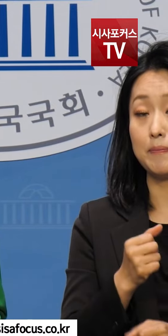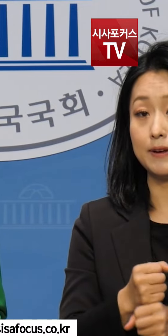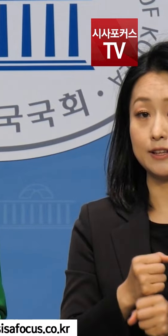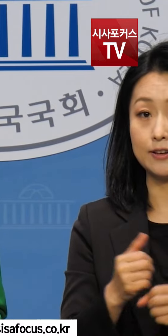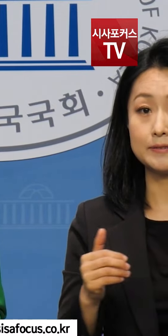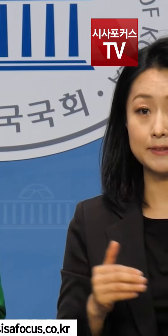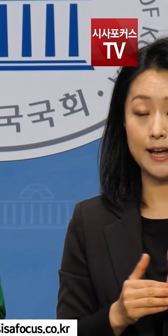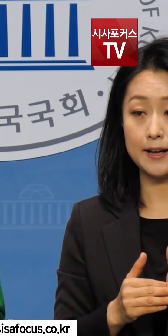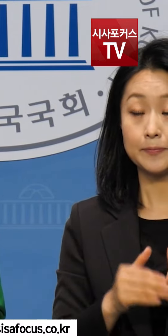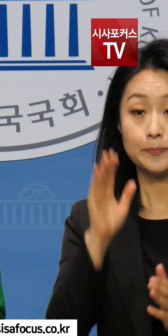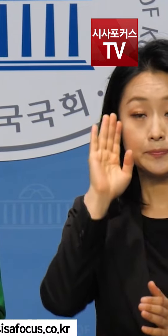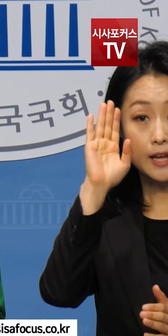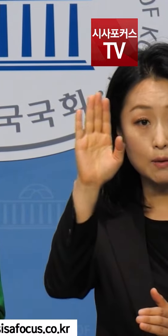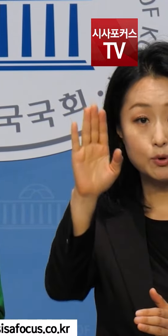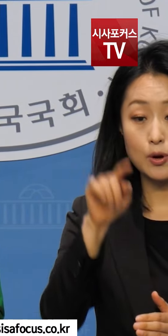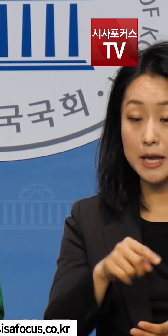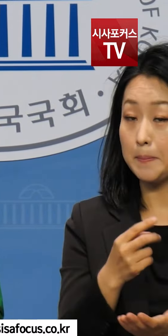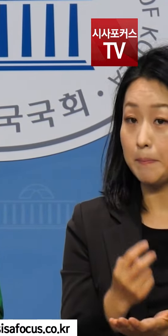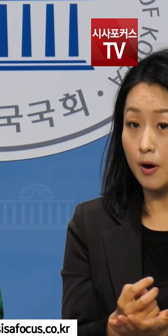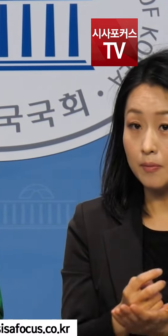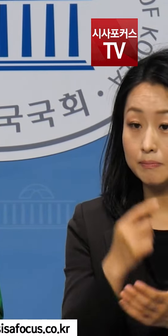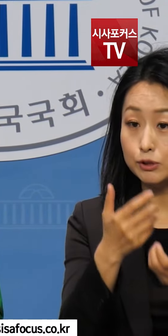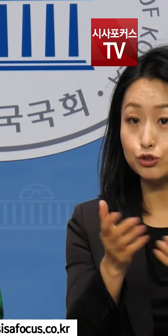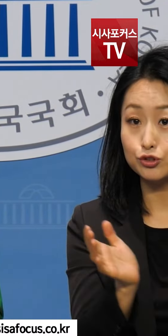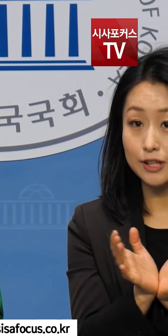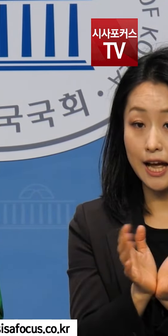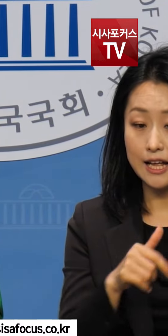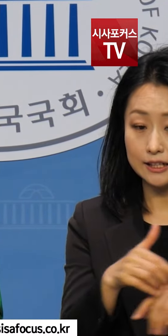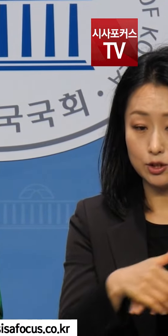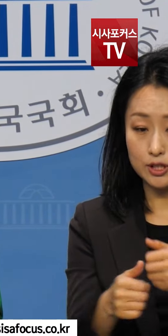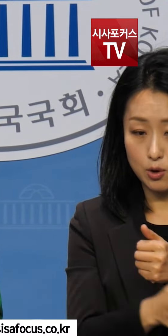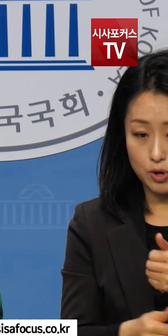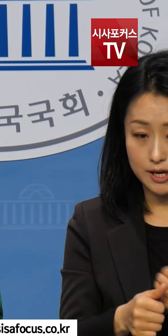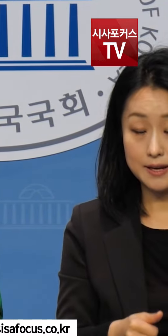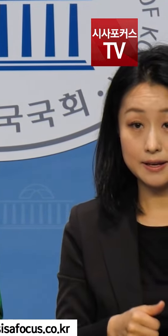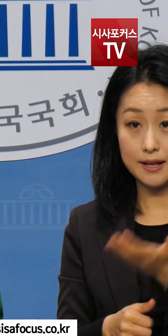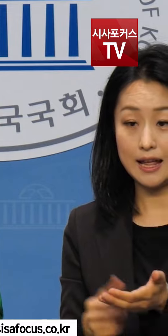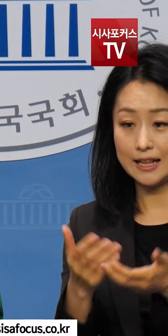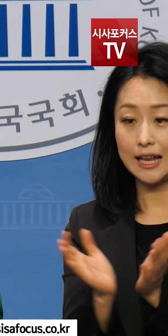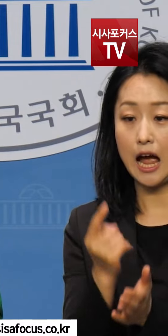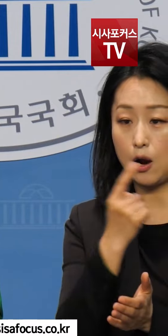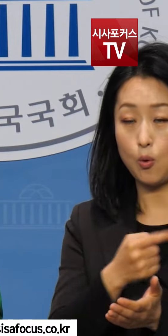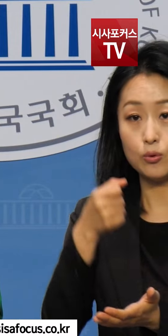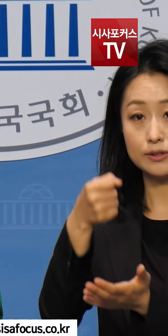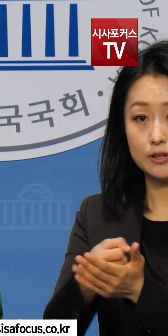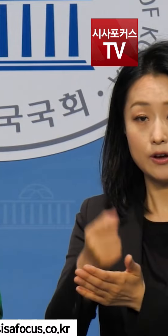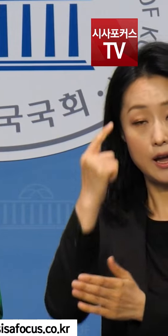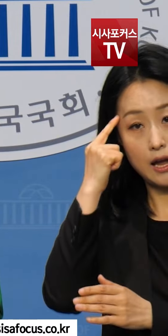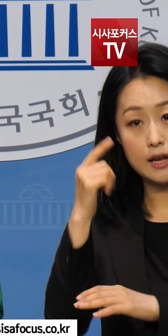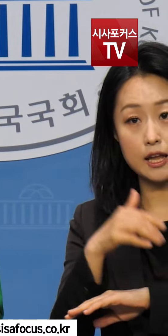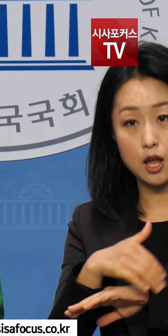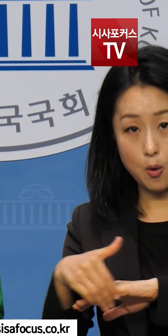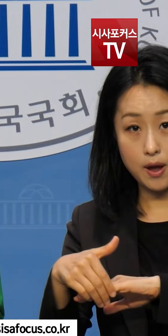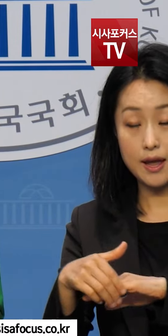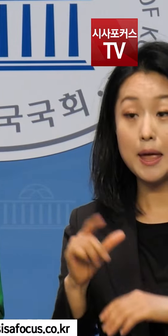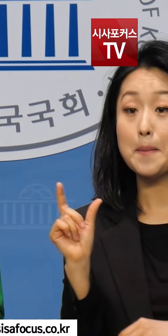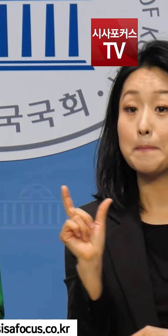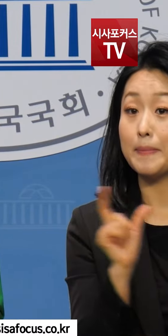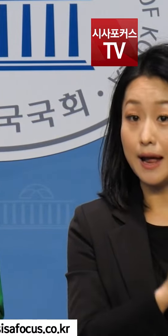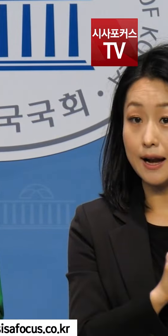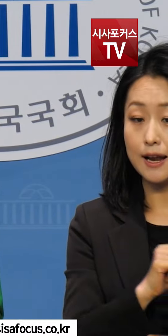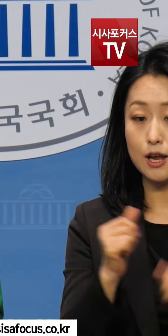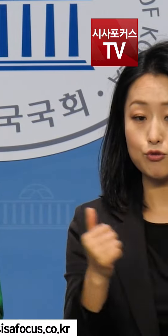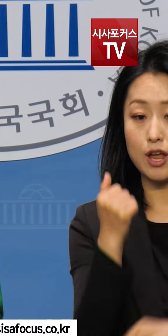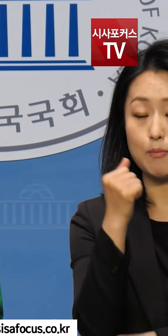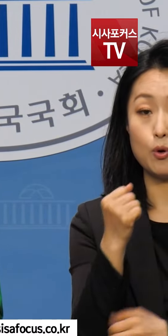법안입니다. 향후 해당 법안은 민주당 정책위를 거쳐 당론으로 추인될 예정입니다. 빠른 시일 내에